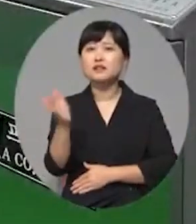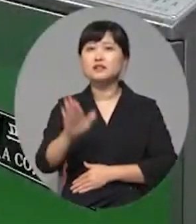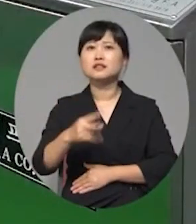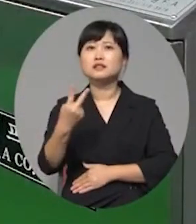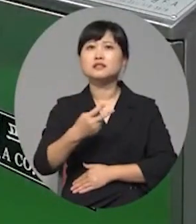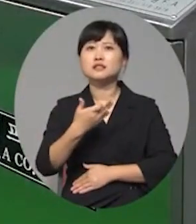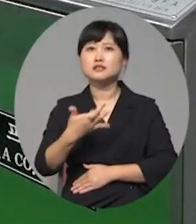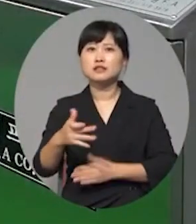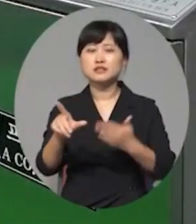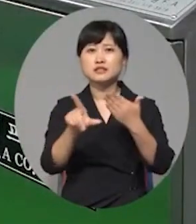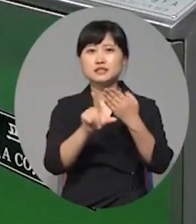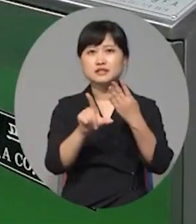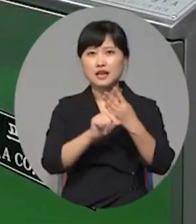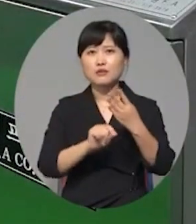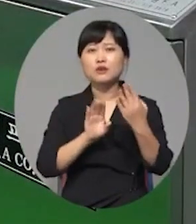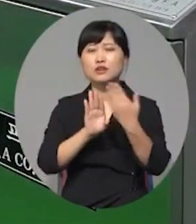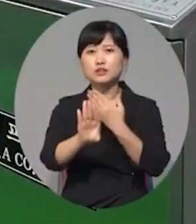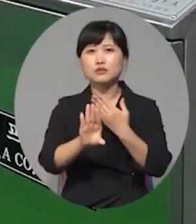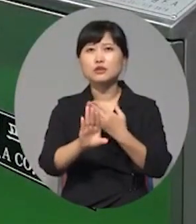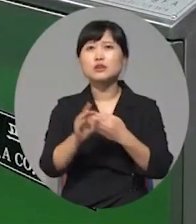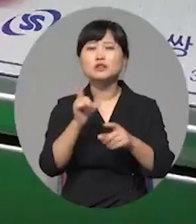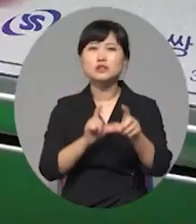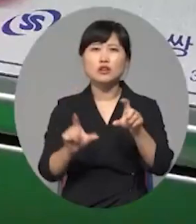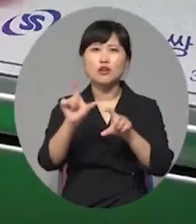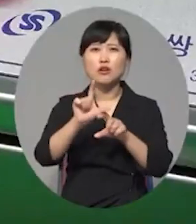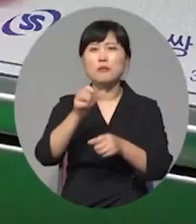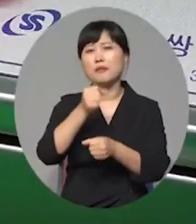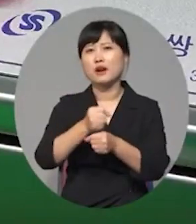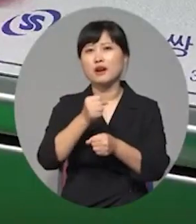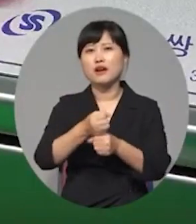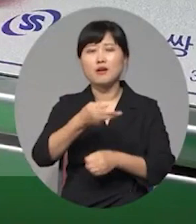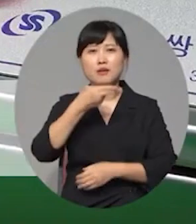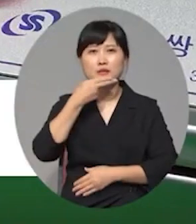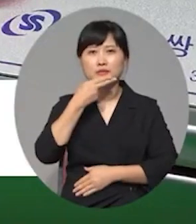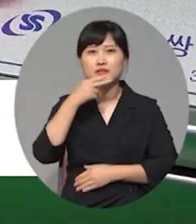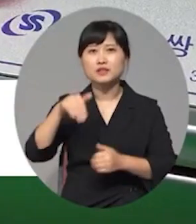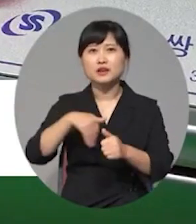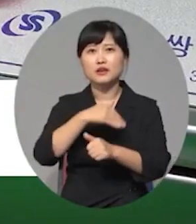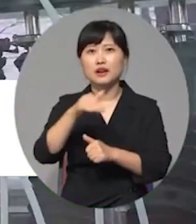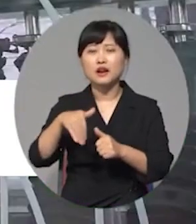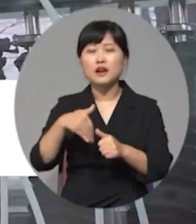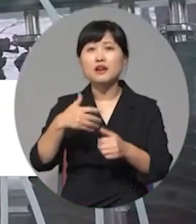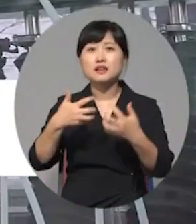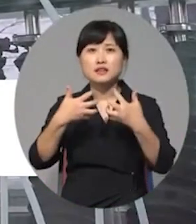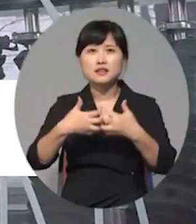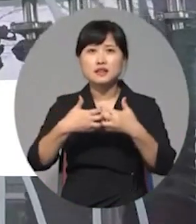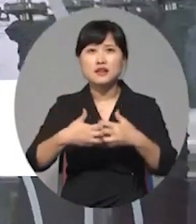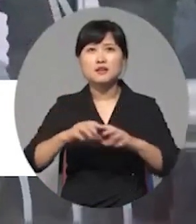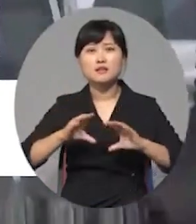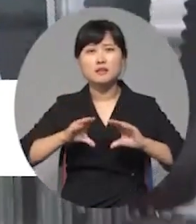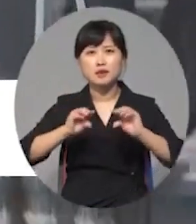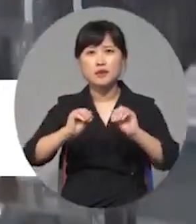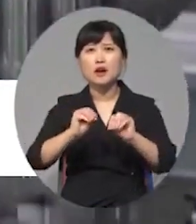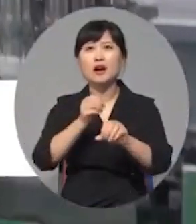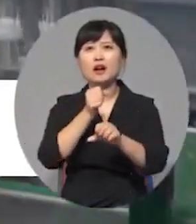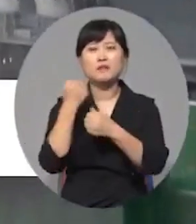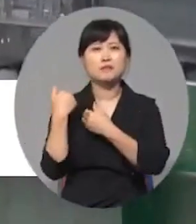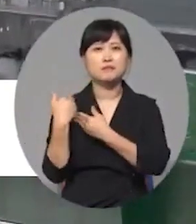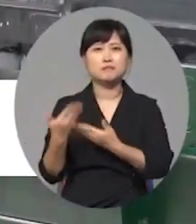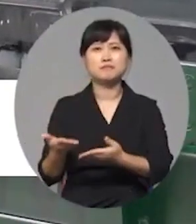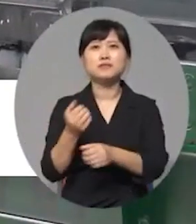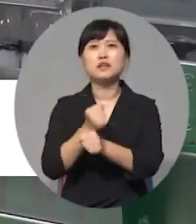4월 이후 전주 얼수는 더 이상 생산되지 않고 있습니다. 공장 설비는 가동을 멈춘 채 방치돼